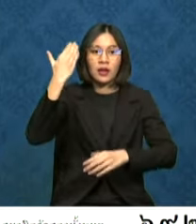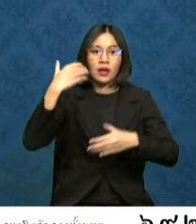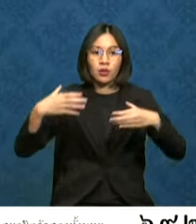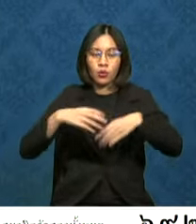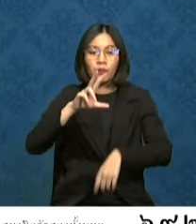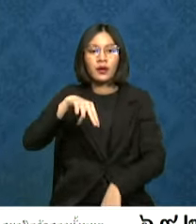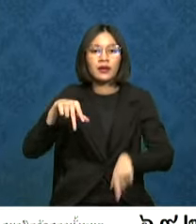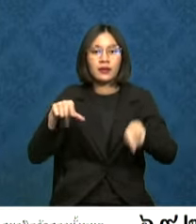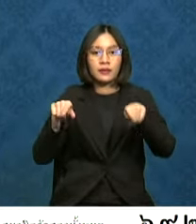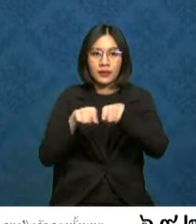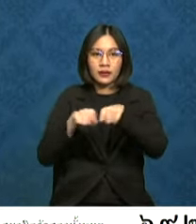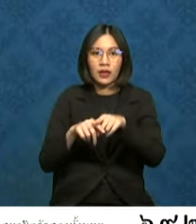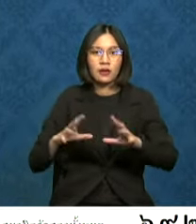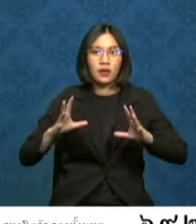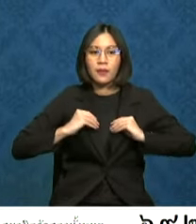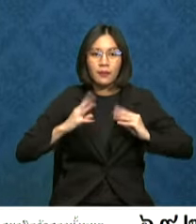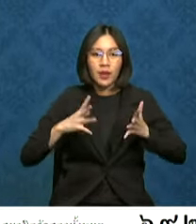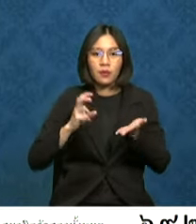โ